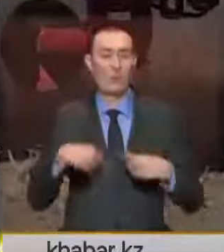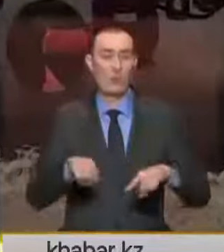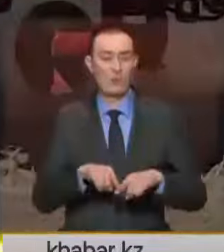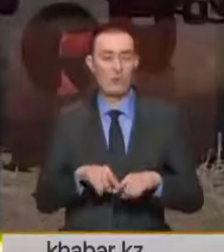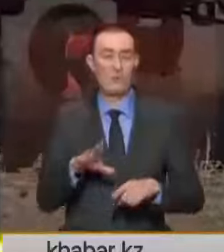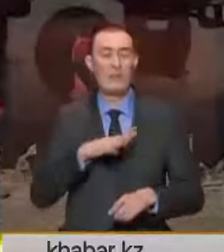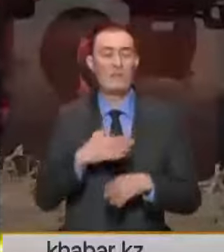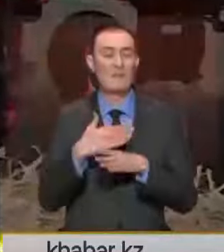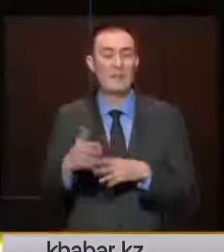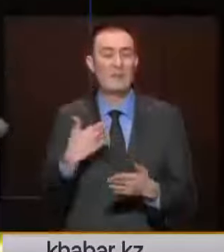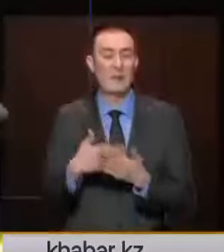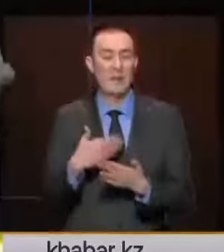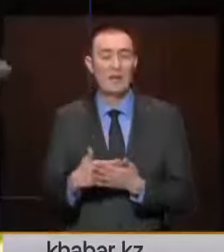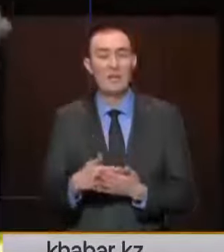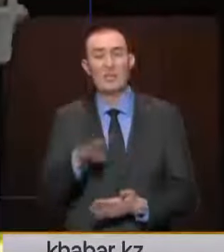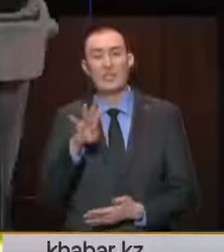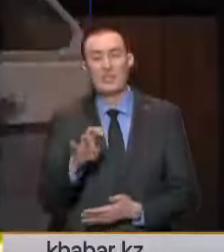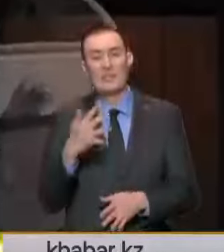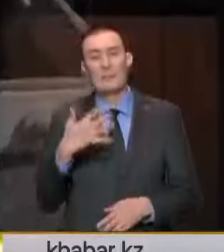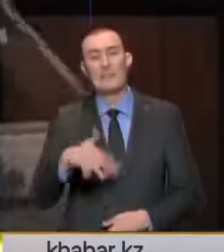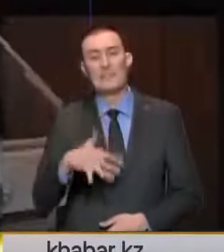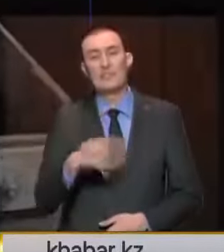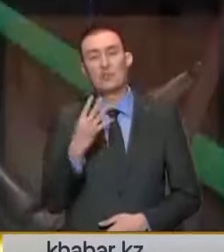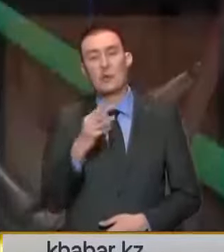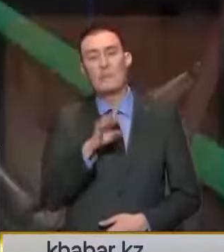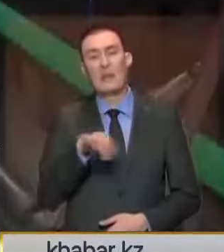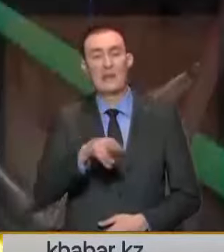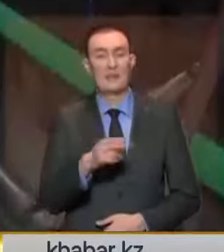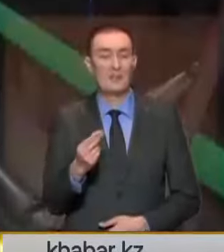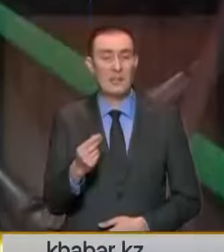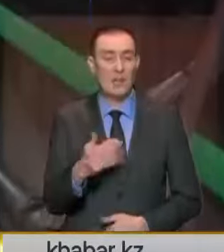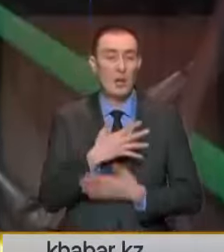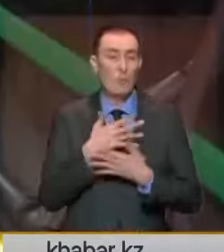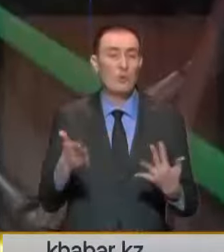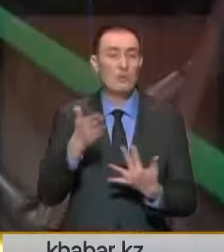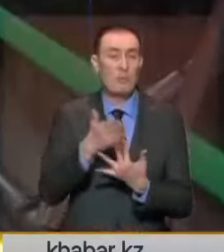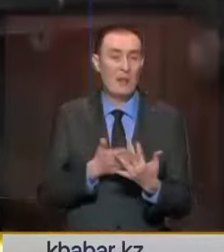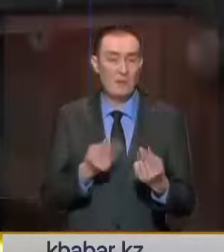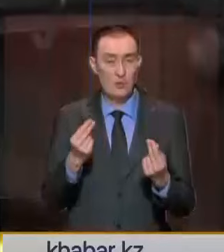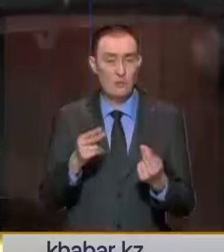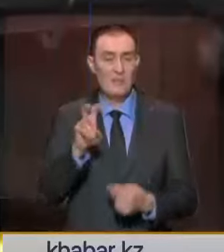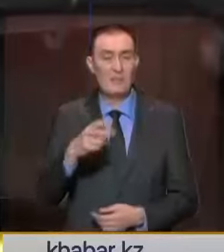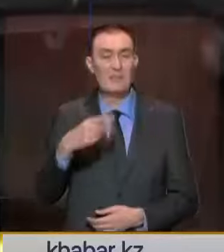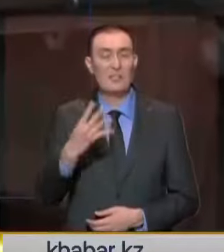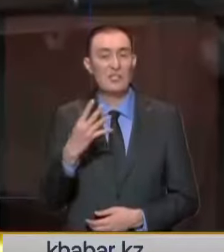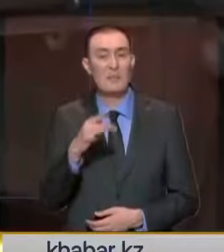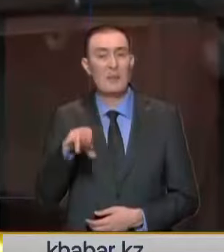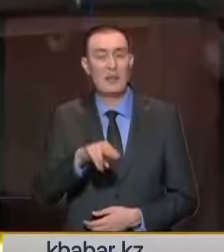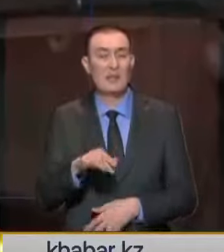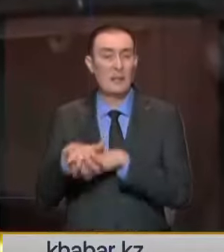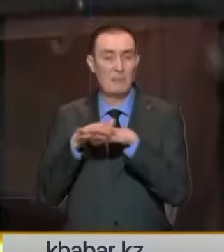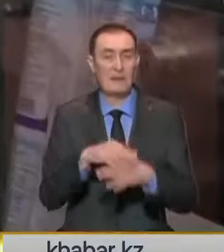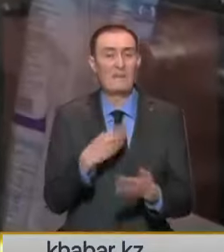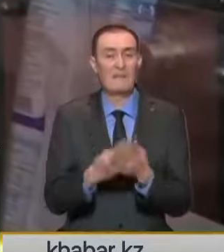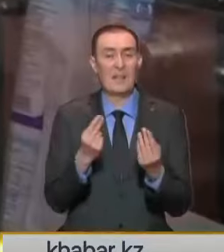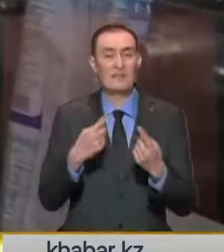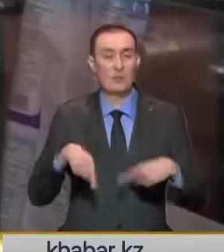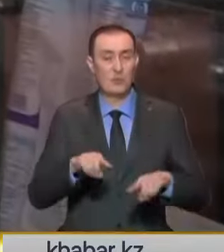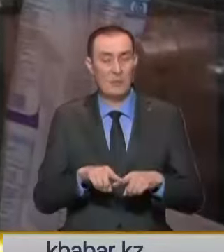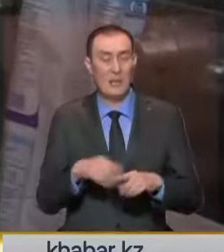текущем году было выделено порядка 454 миллиардов тенге. Больше половины из этой суммы, 224 миллиарда, направлены на финансовые